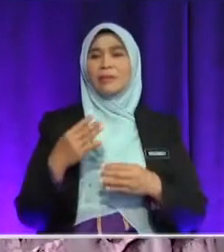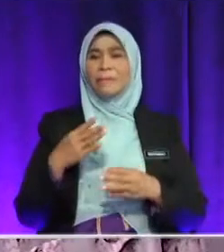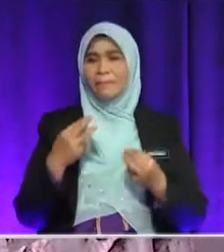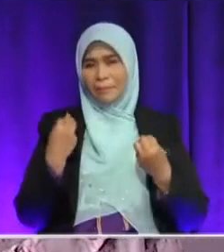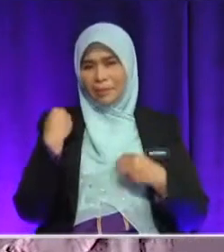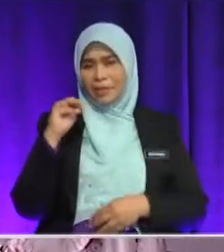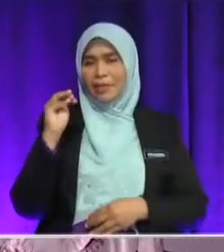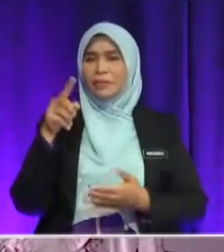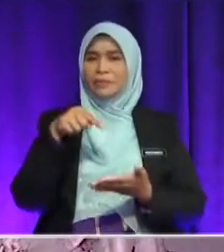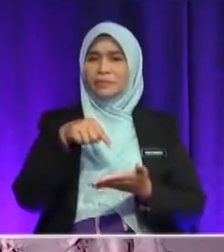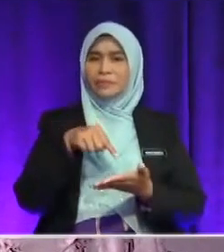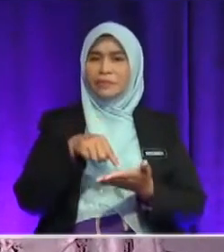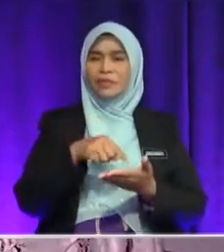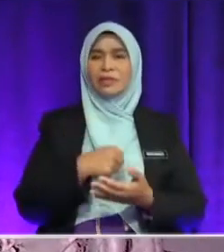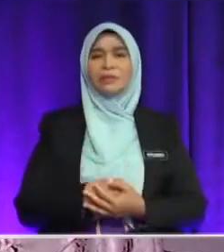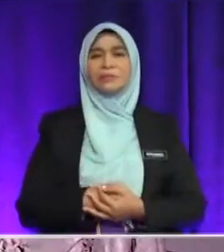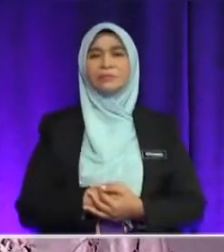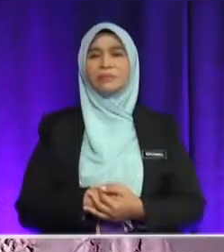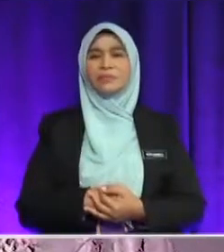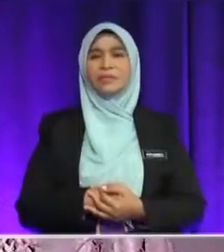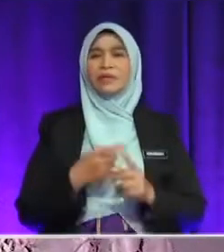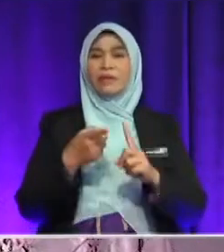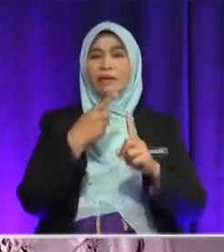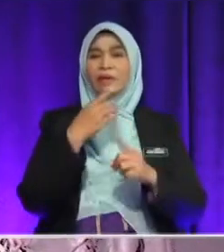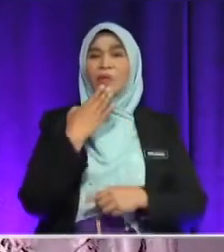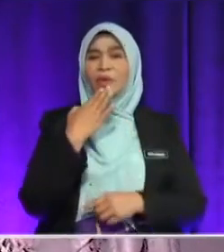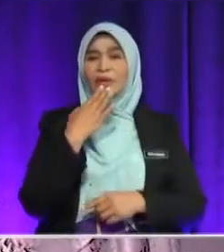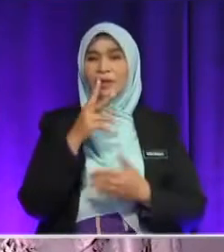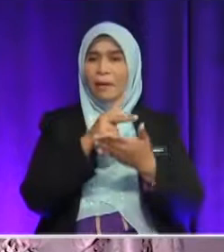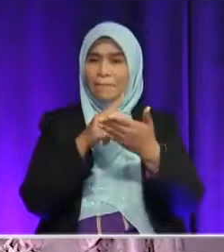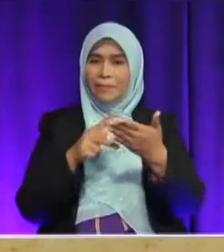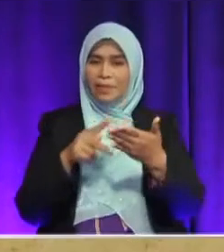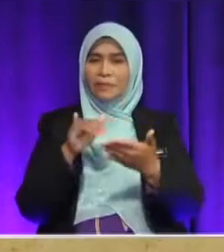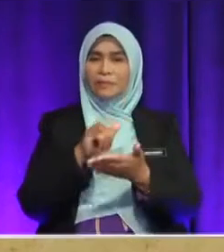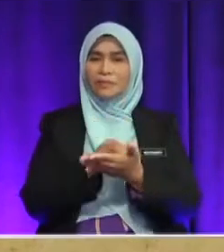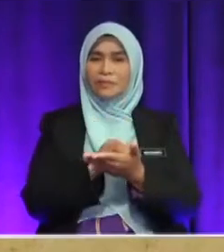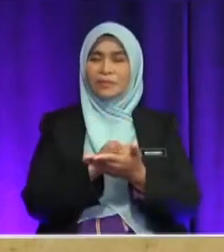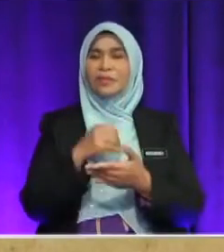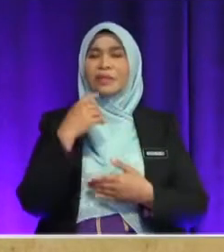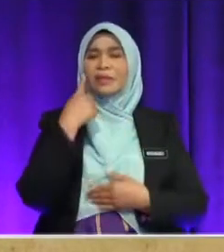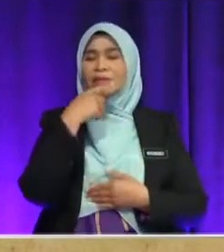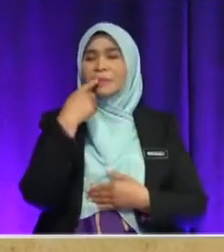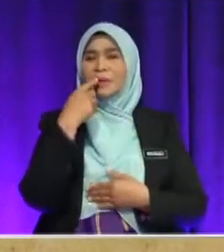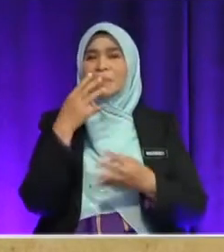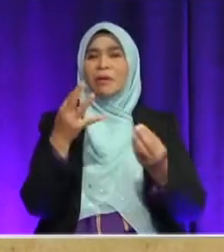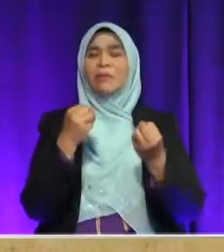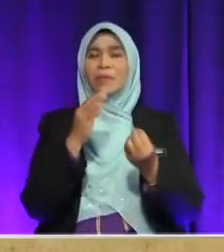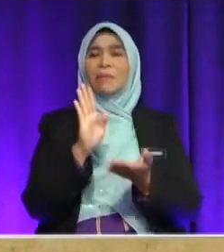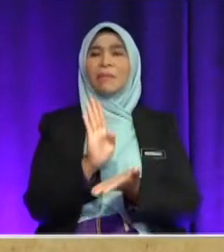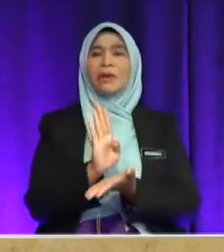daripada kedudukan namun ada juga warna pete yang sudah sedikit Hah sampai membantu kita iman pilih-pilih